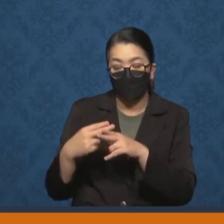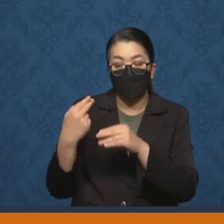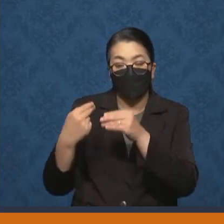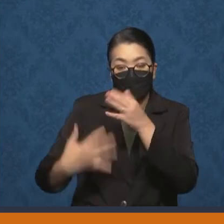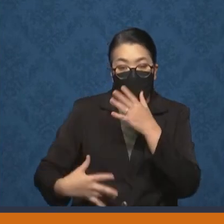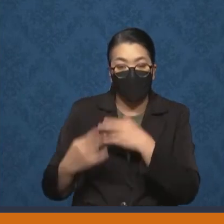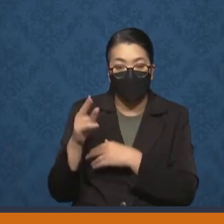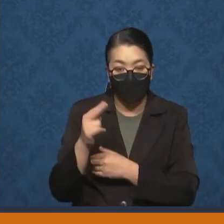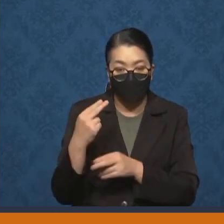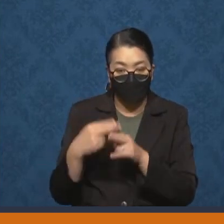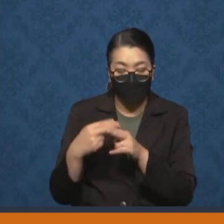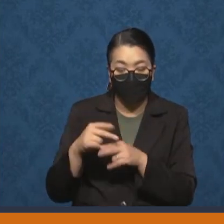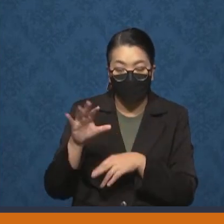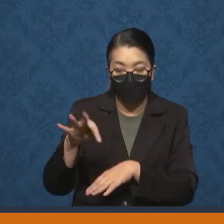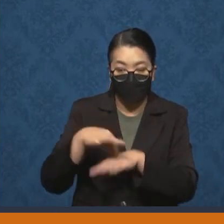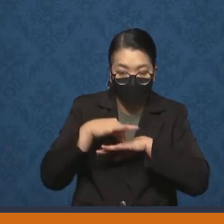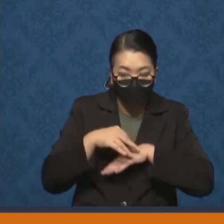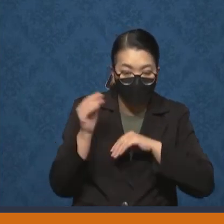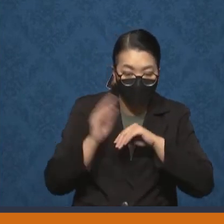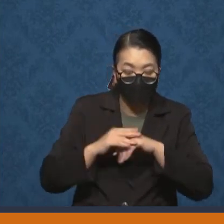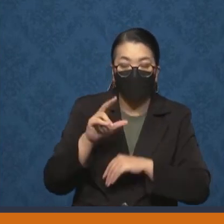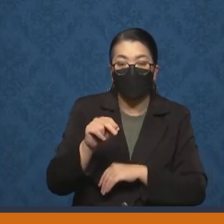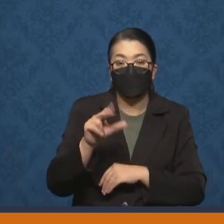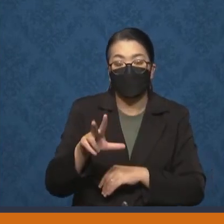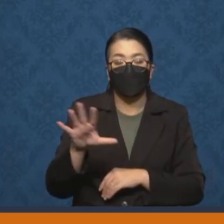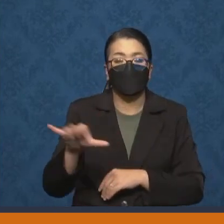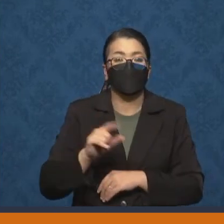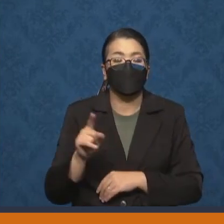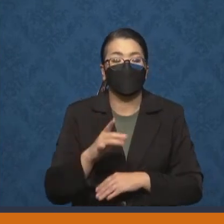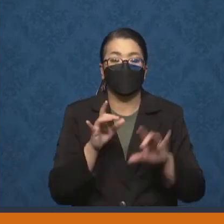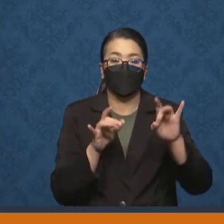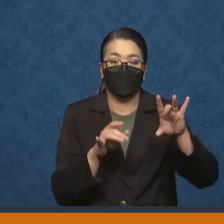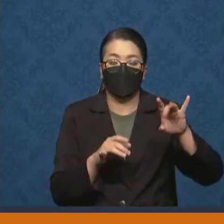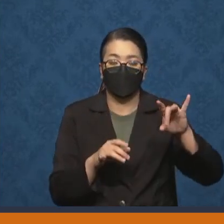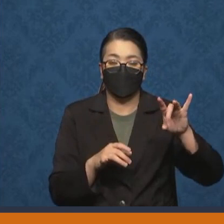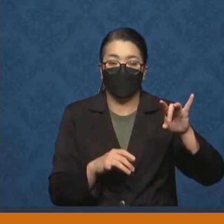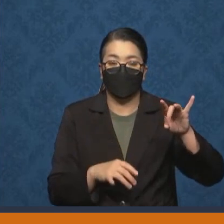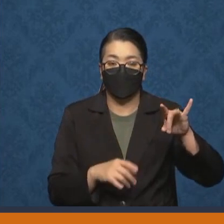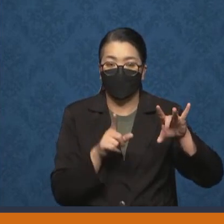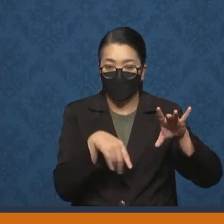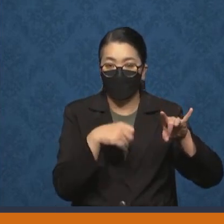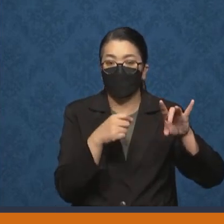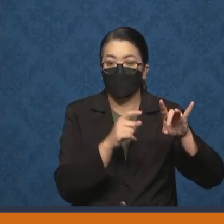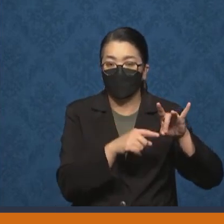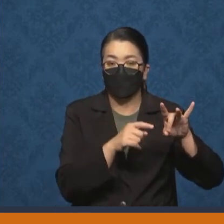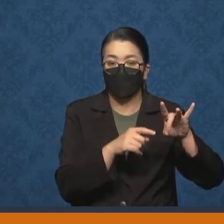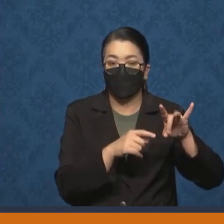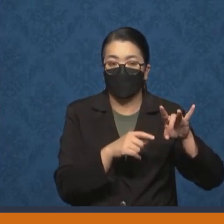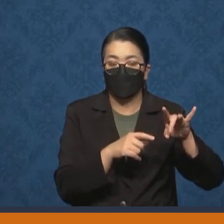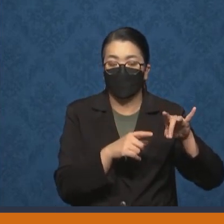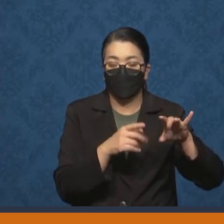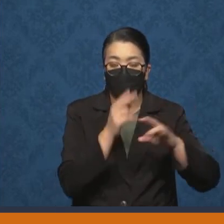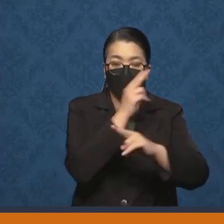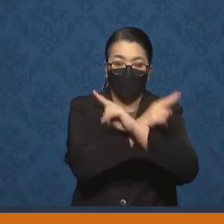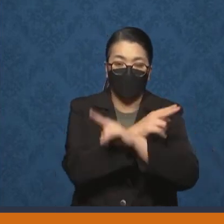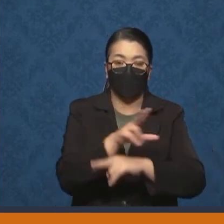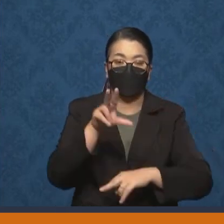ออีก33ที่นั่งครับ33มาจากไหนก็คือเอา100ที่นั่งเนี่ยครับที่เป็นจำนวนสัดส่วนส.ส.ในสภาเนี่ยคูณกับ